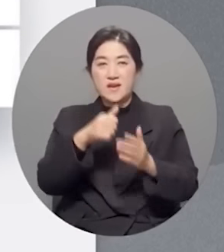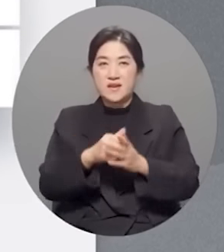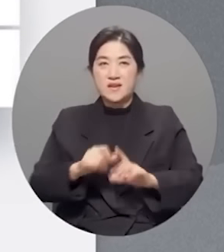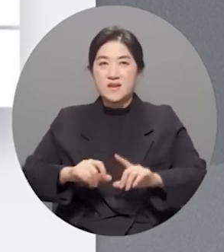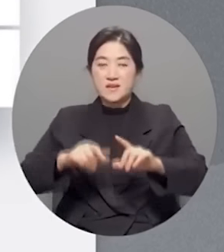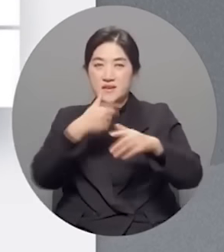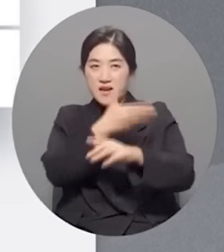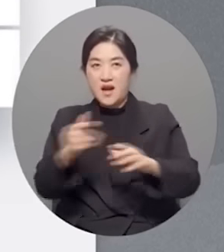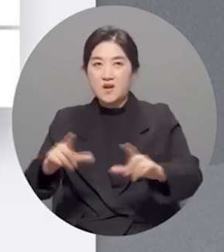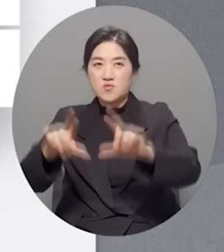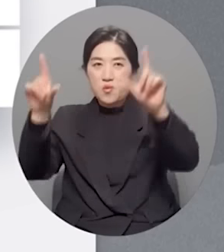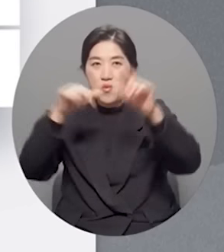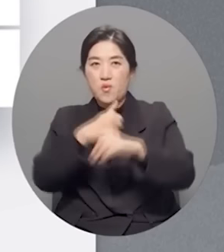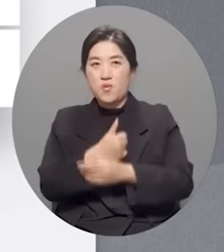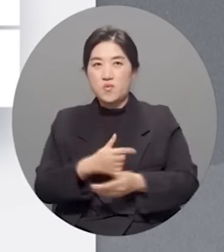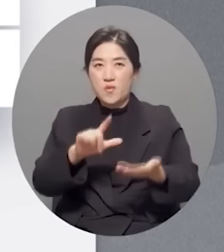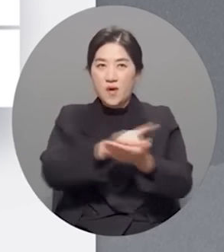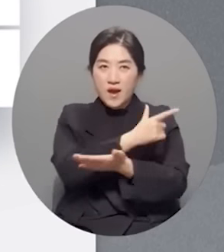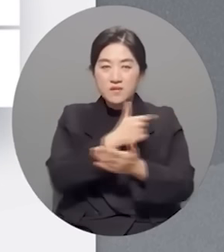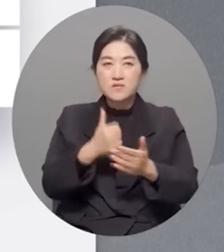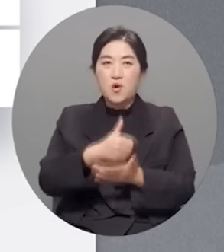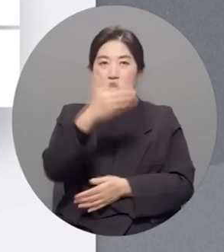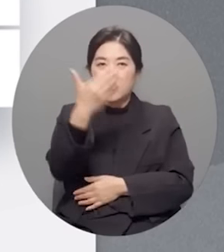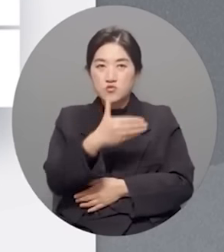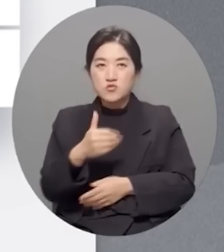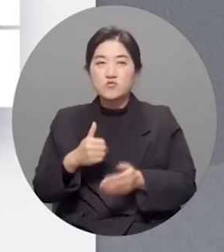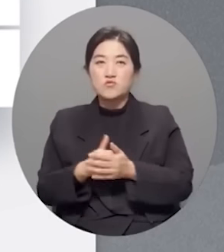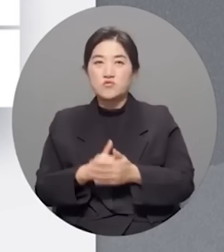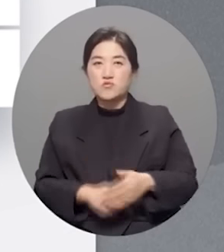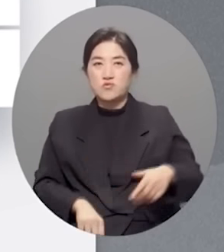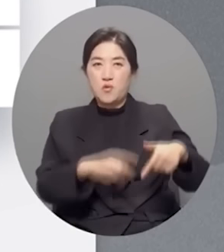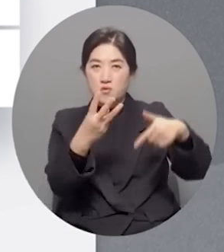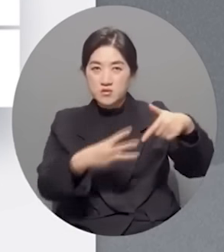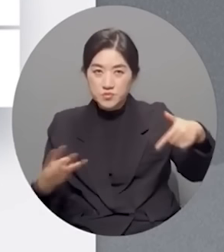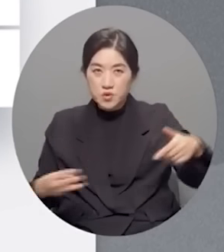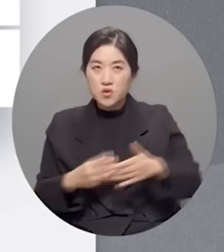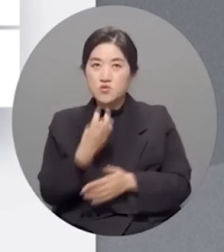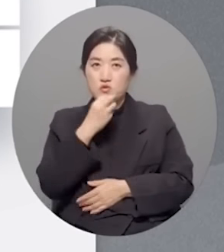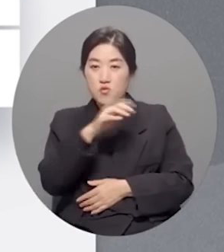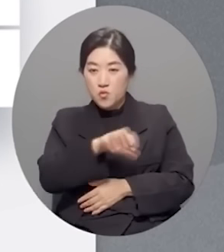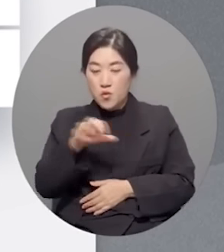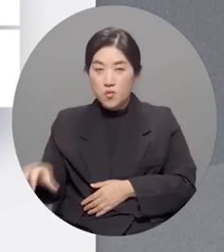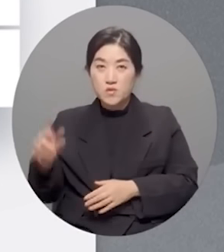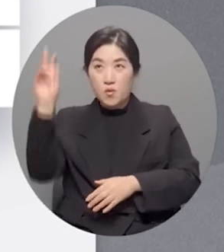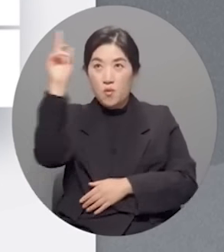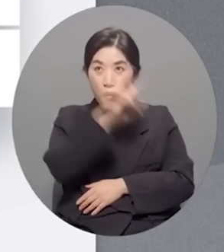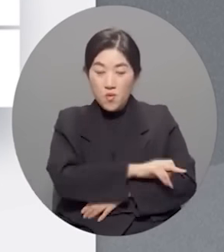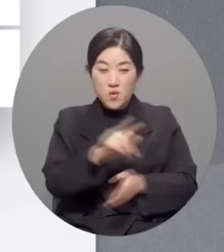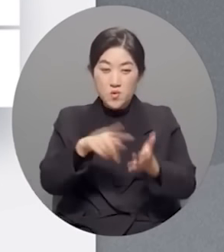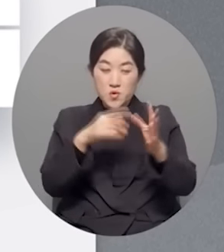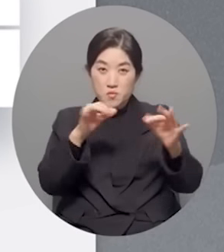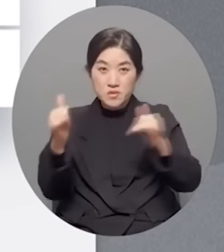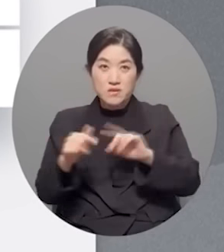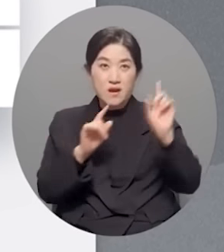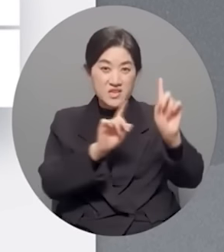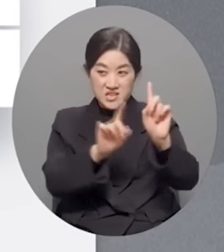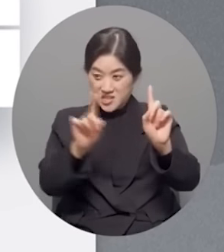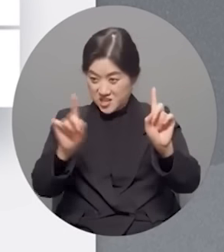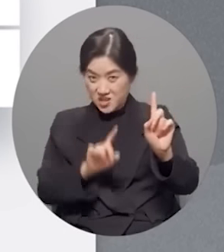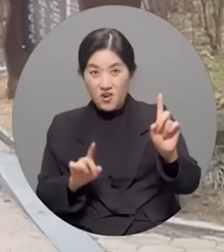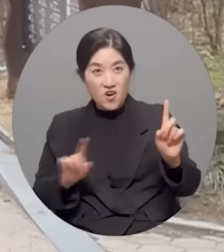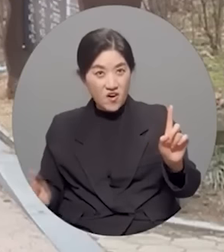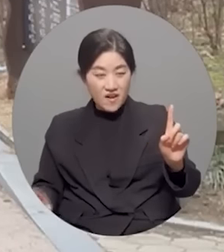강서구 구로구 금천구 등 서울 곳곳에서 오전 시간대 초미세먼지 농도가 1리 기록된